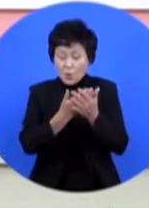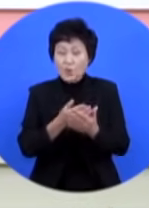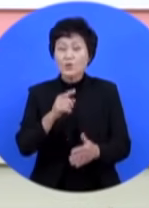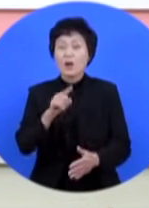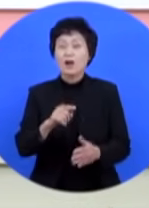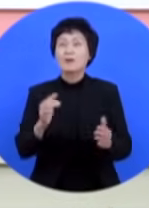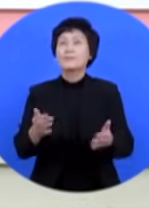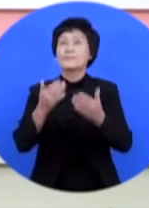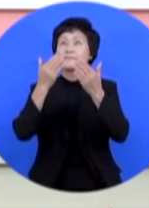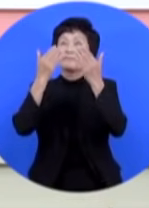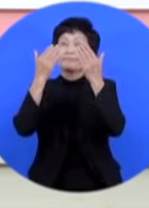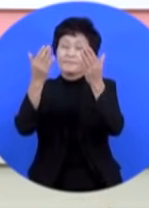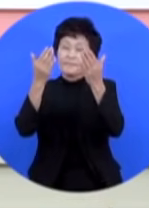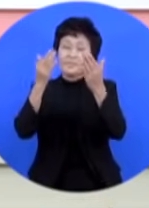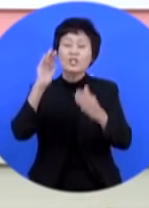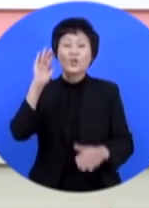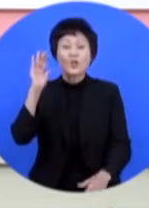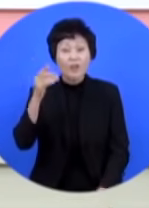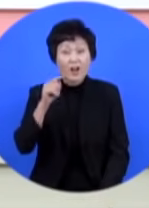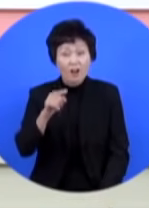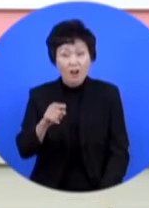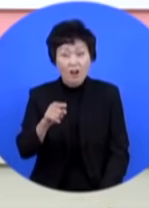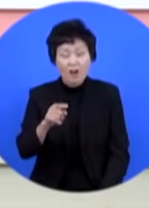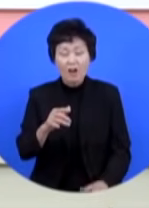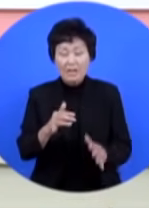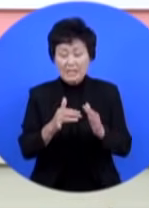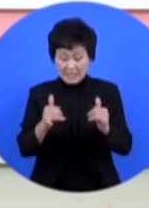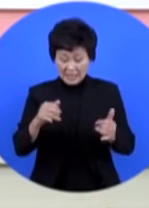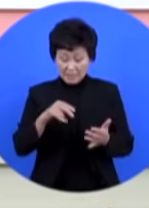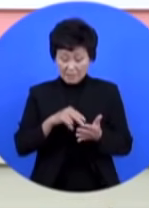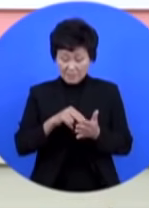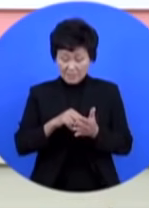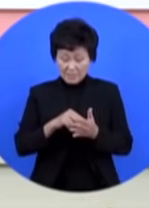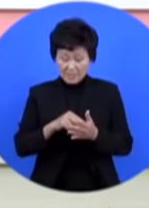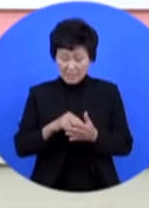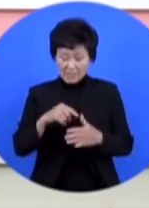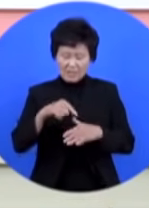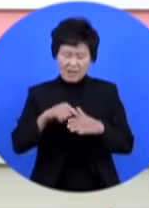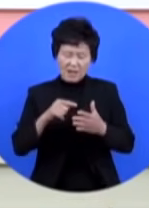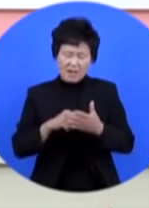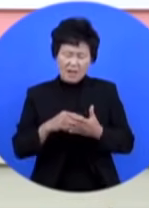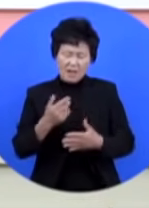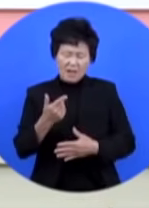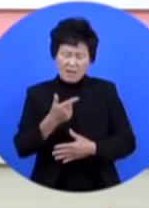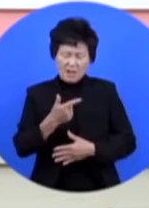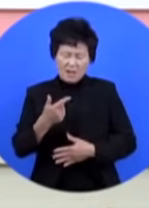것이 예. 한 인간으로서는 너무나 가슴 아프지만은 또